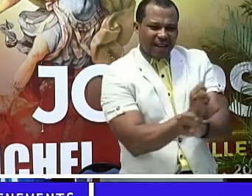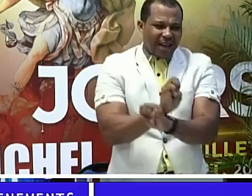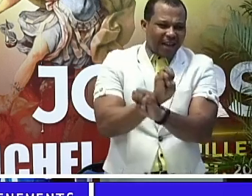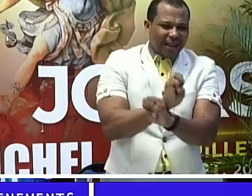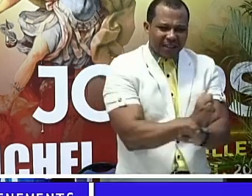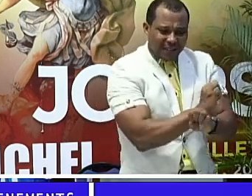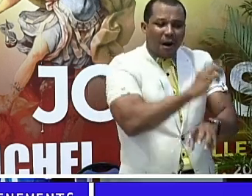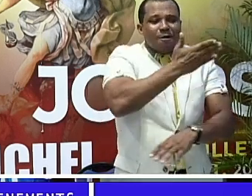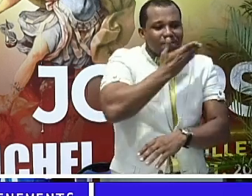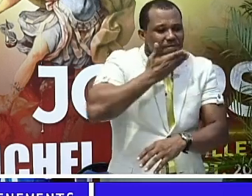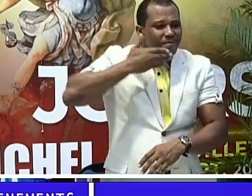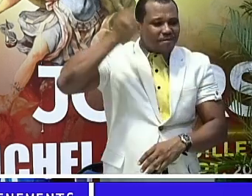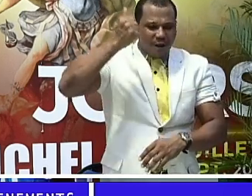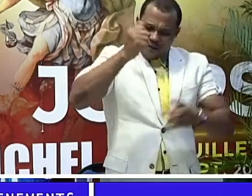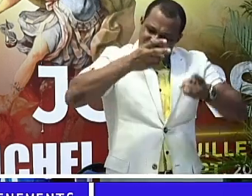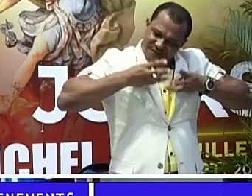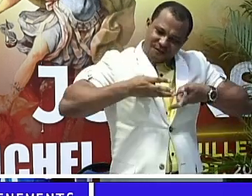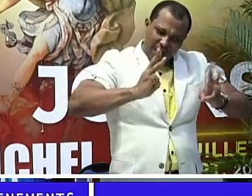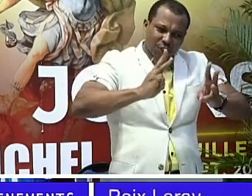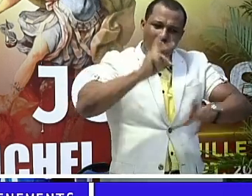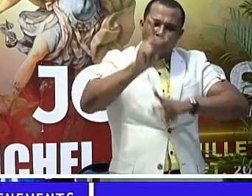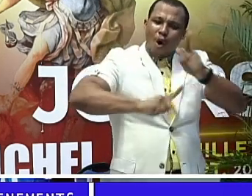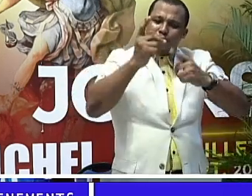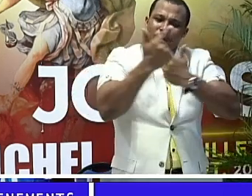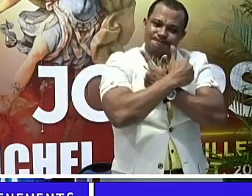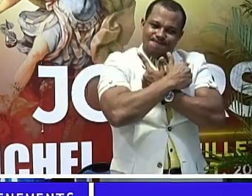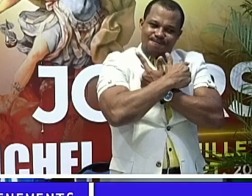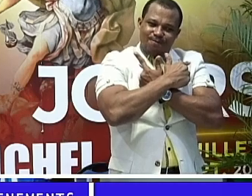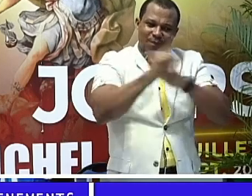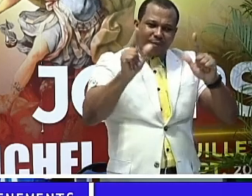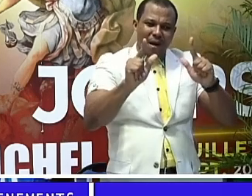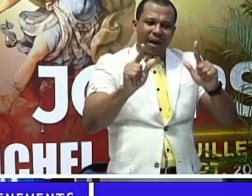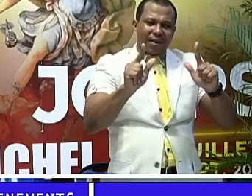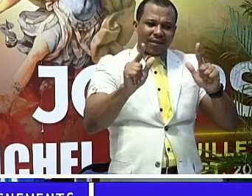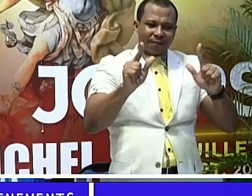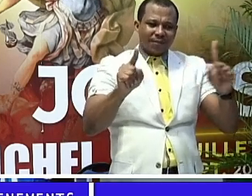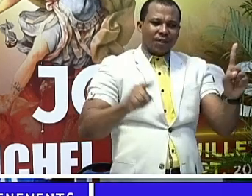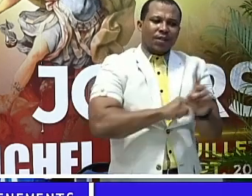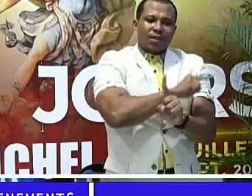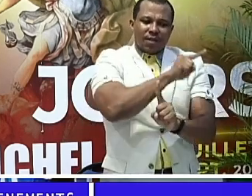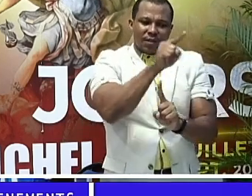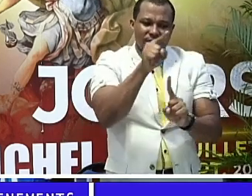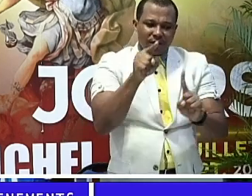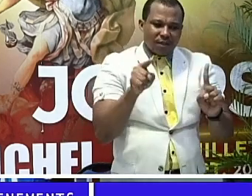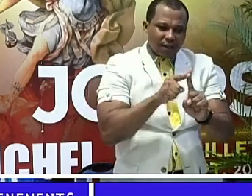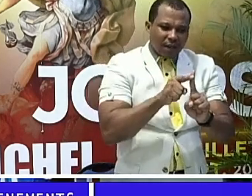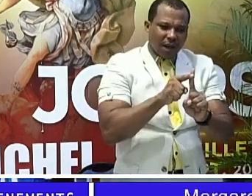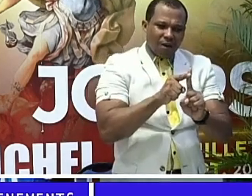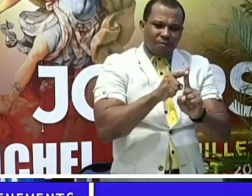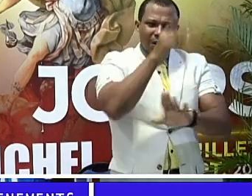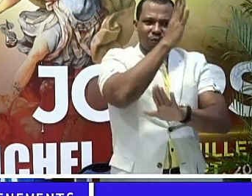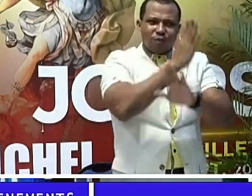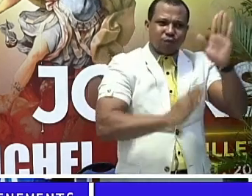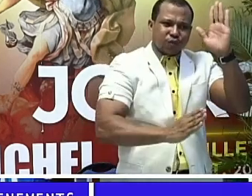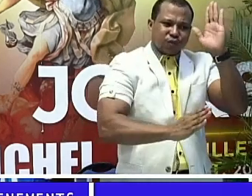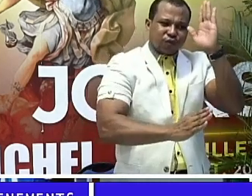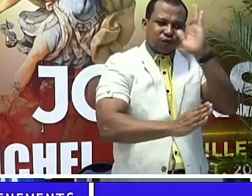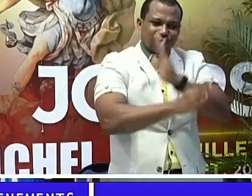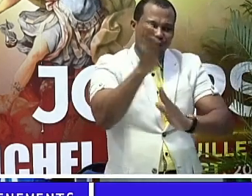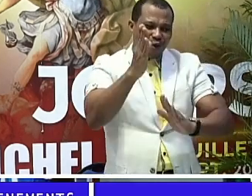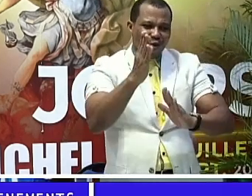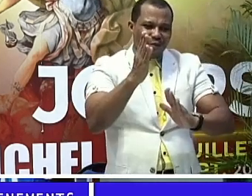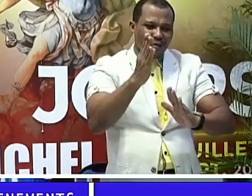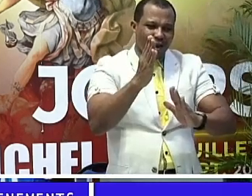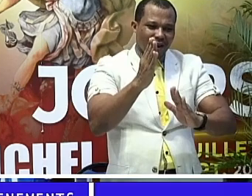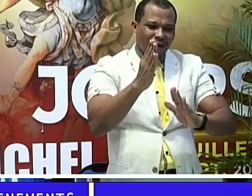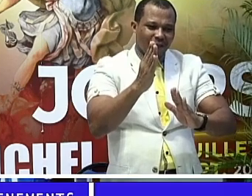meilleure façon de libérer dans la vie, hein, c'est lorsque ou mettez deux mains ou